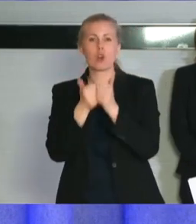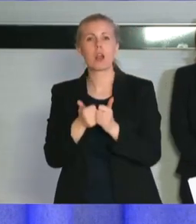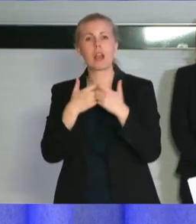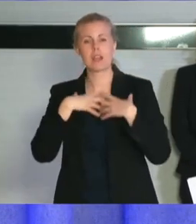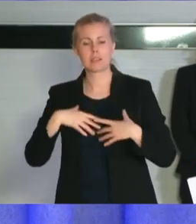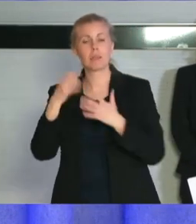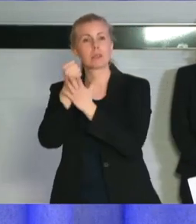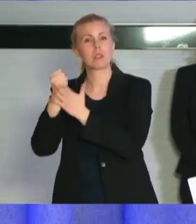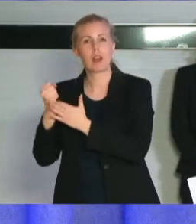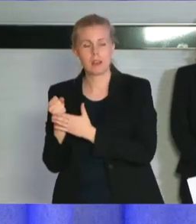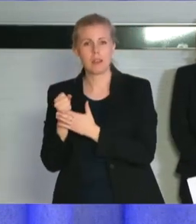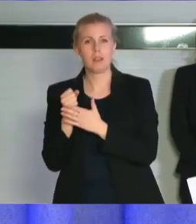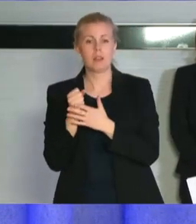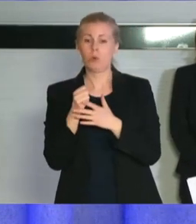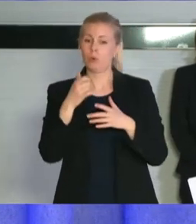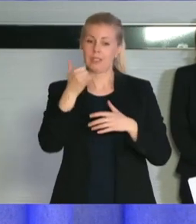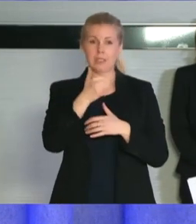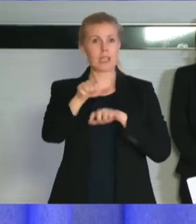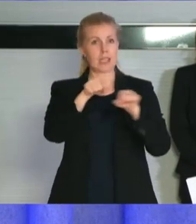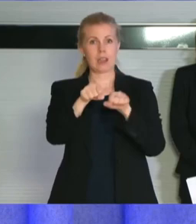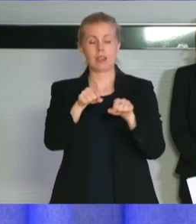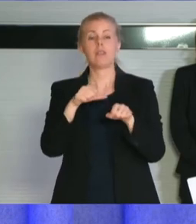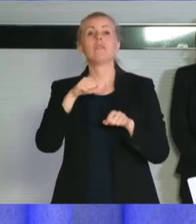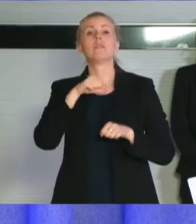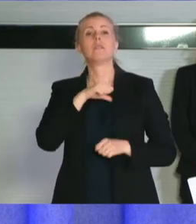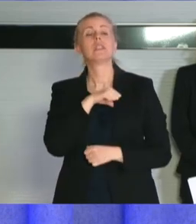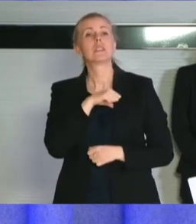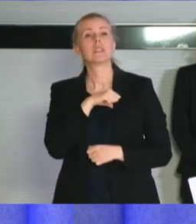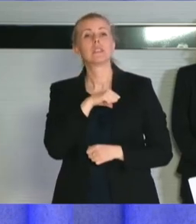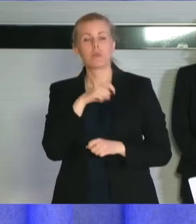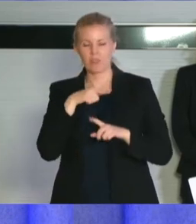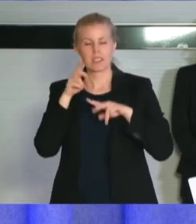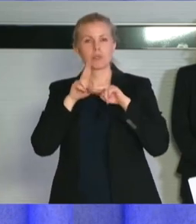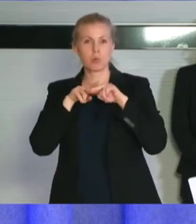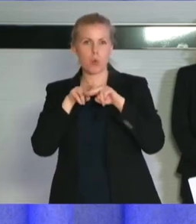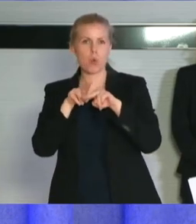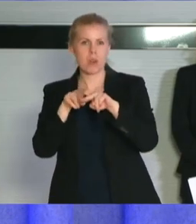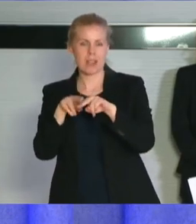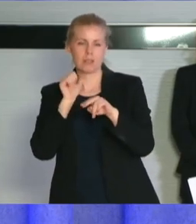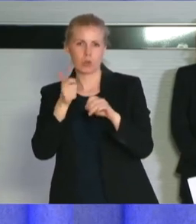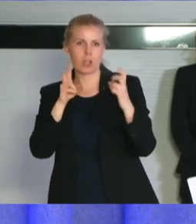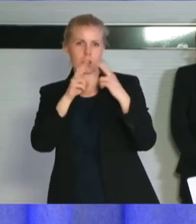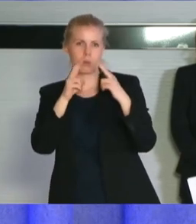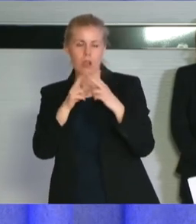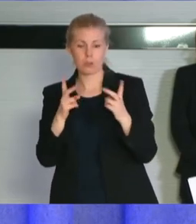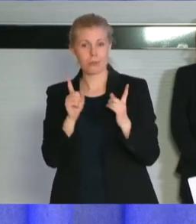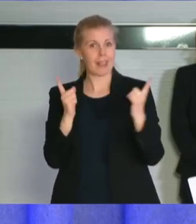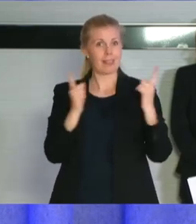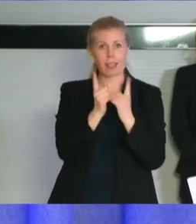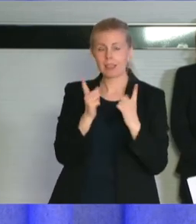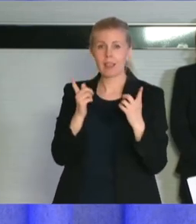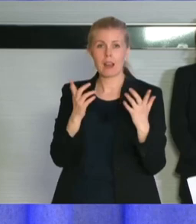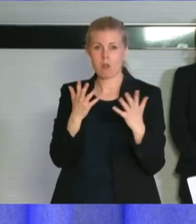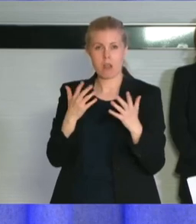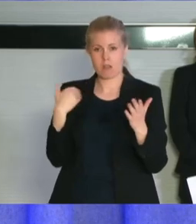Og der har man plassert inn regjeringen at i den grad vi sporer jo da selvfølgelig kontakten og hvor tett den har vært hele tiden.